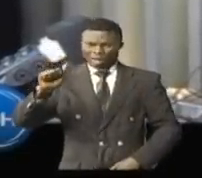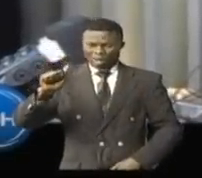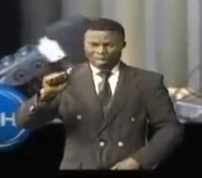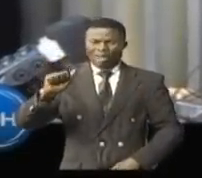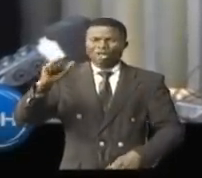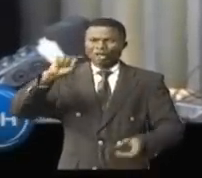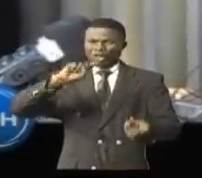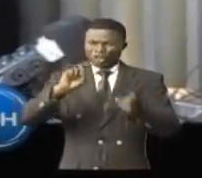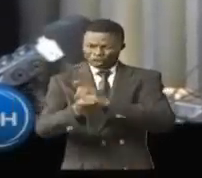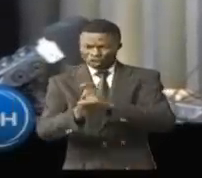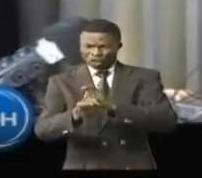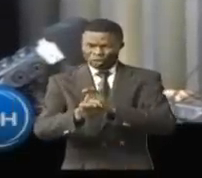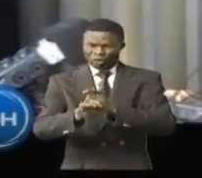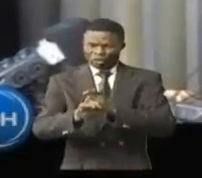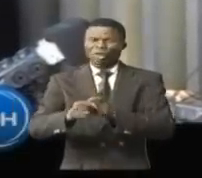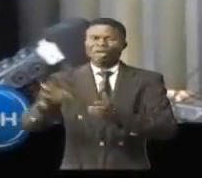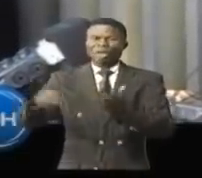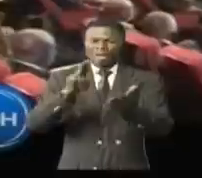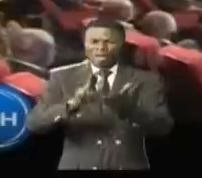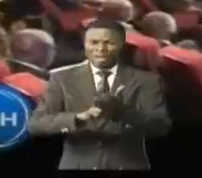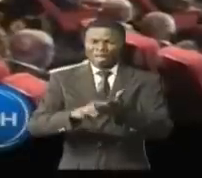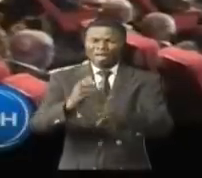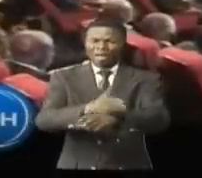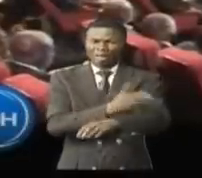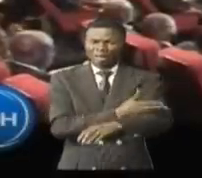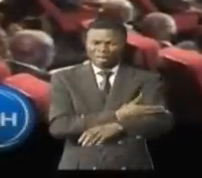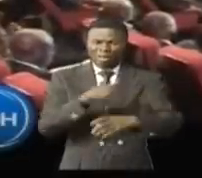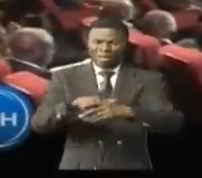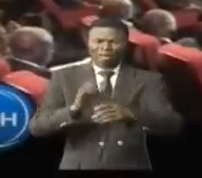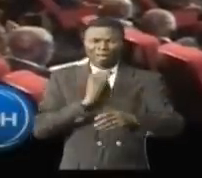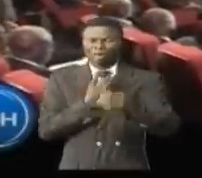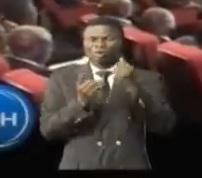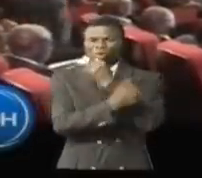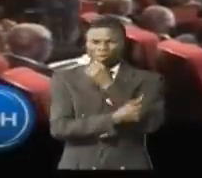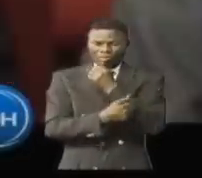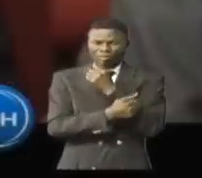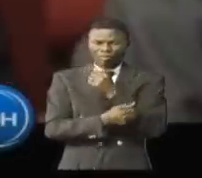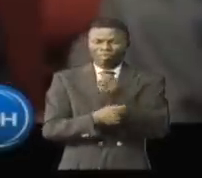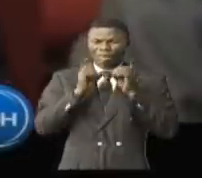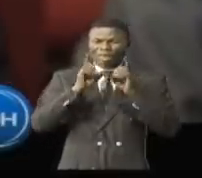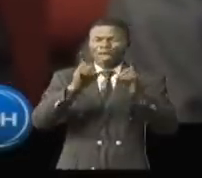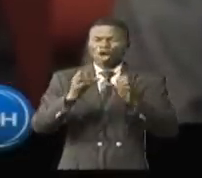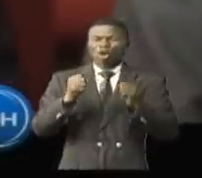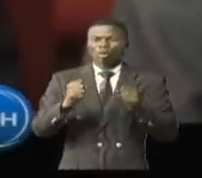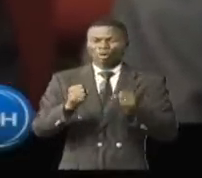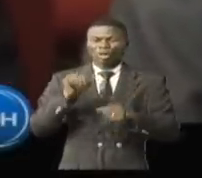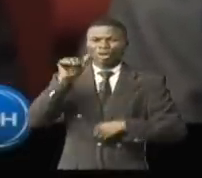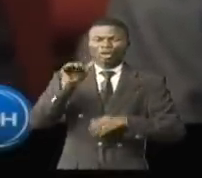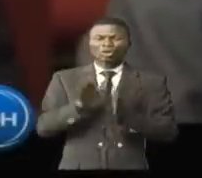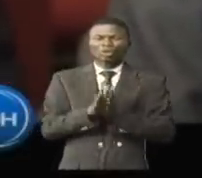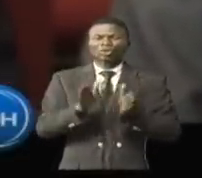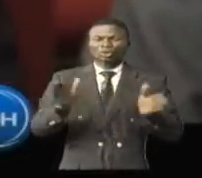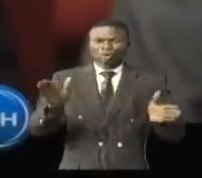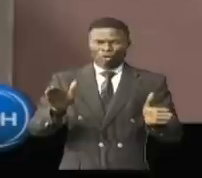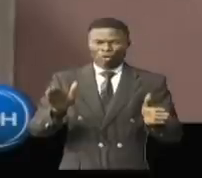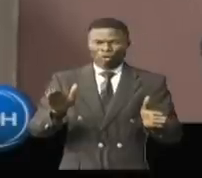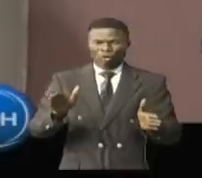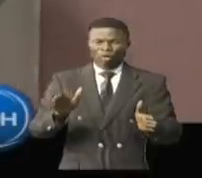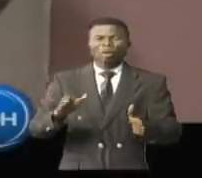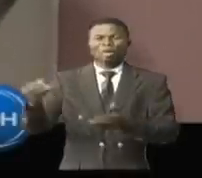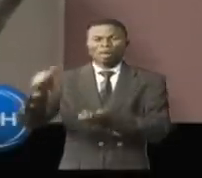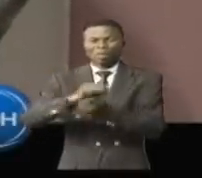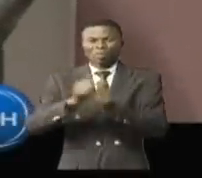taux de pénétration des assurances dans notre pays. Au cours de sa brillante intervention, le directeur général de l'autorité